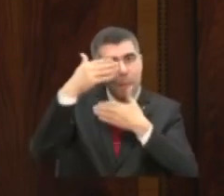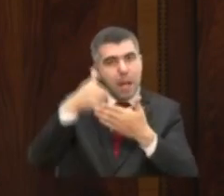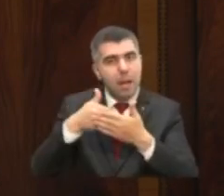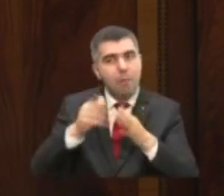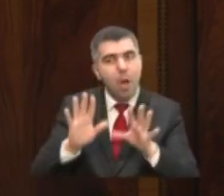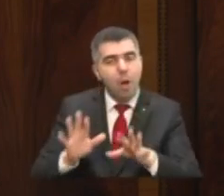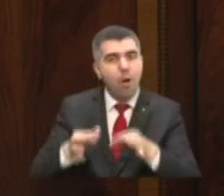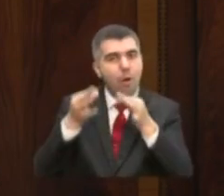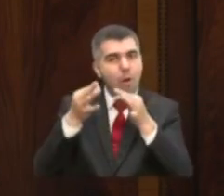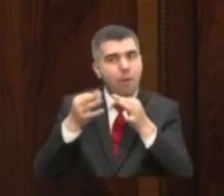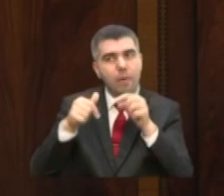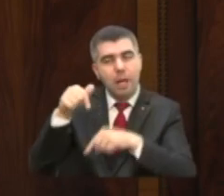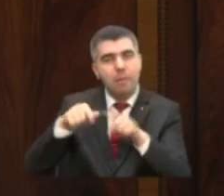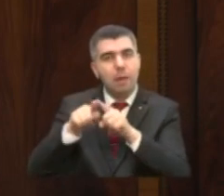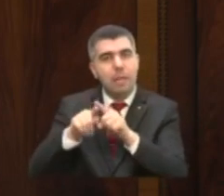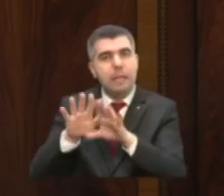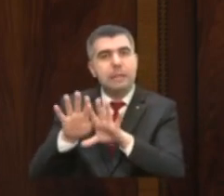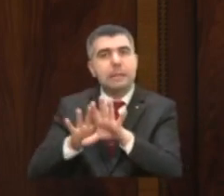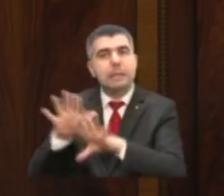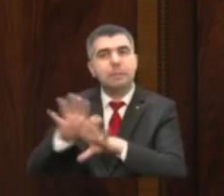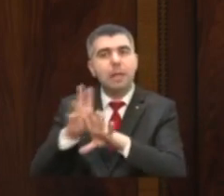تقييم حقيقي للتدبير ديال الحكومة.